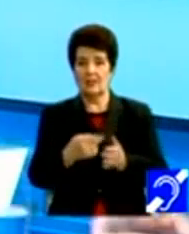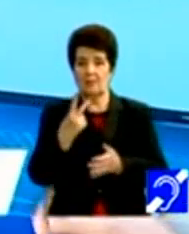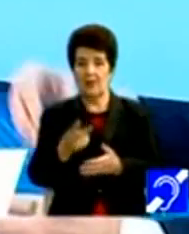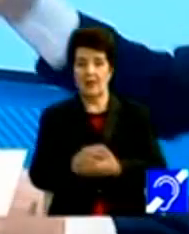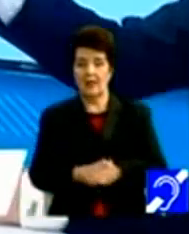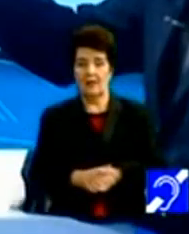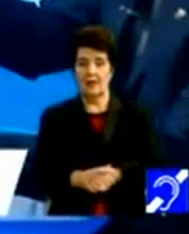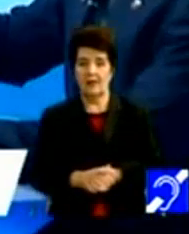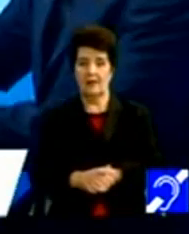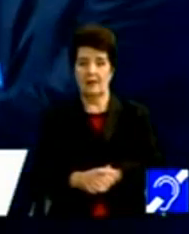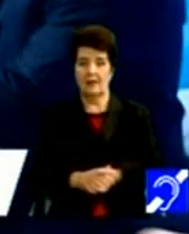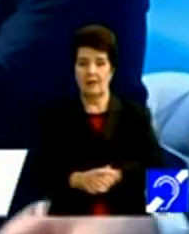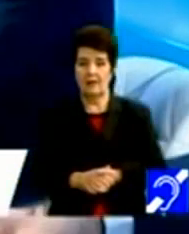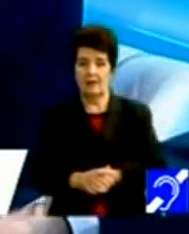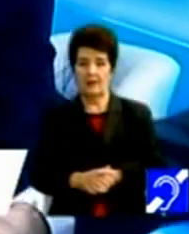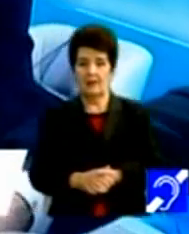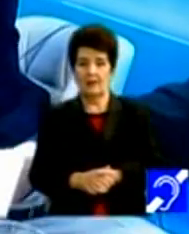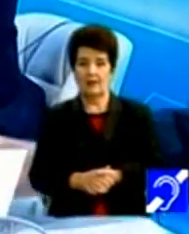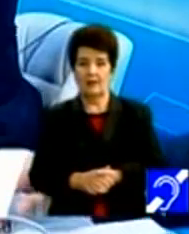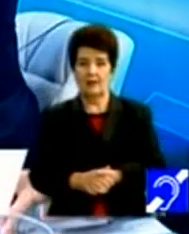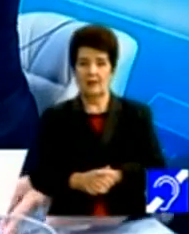aceasta legată de...